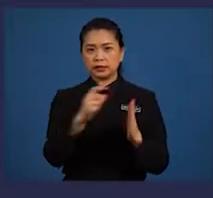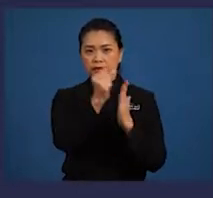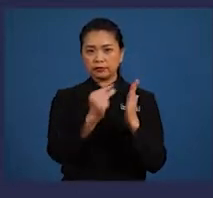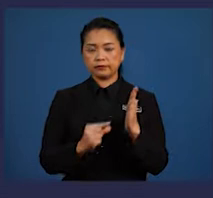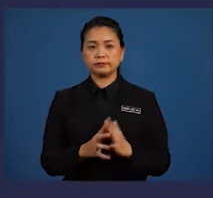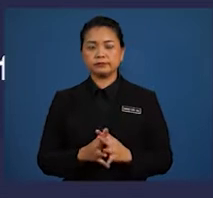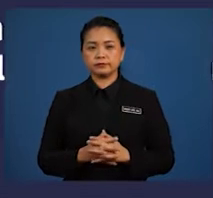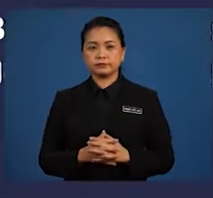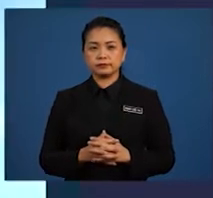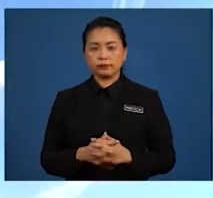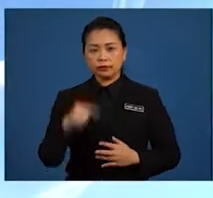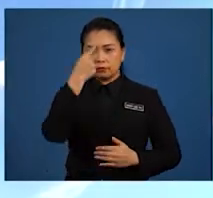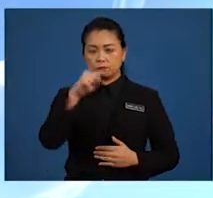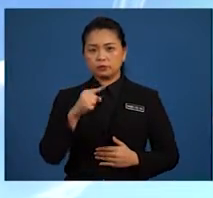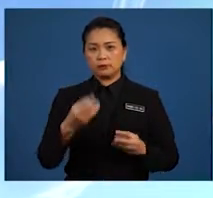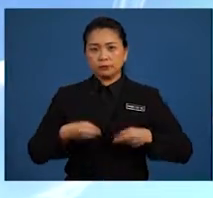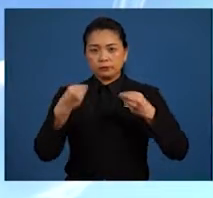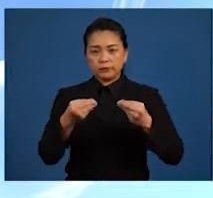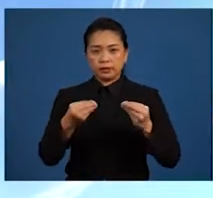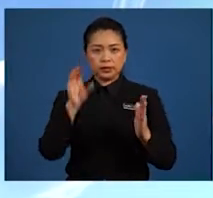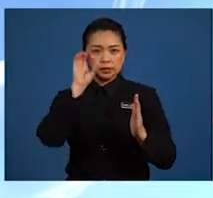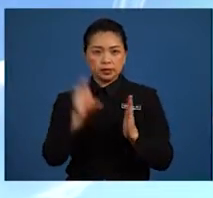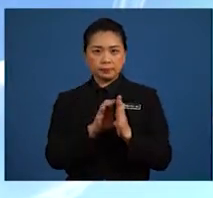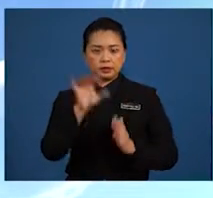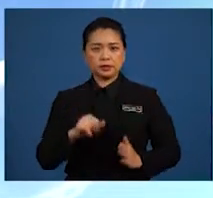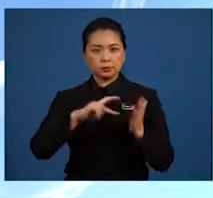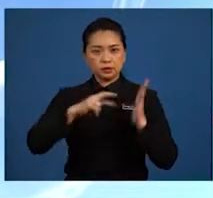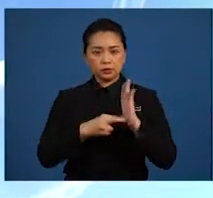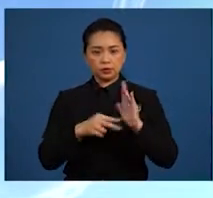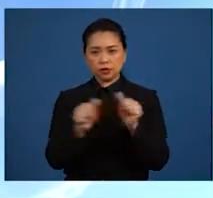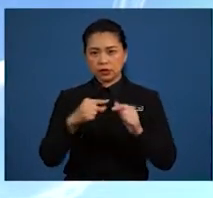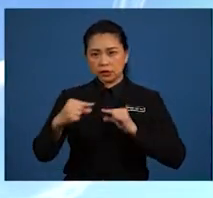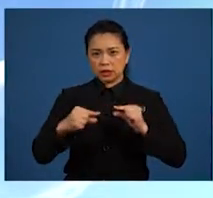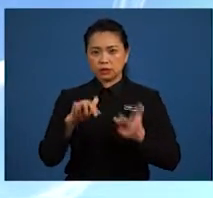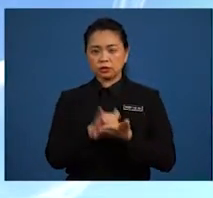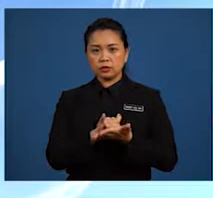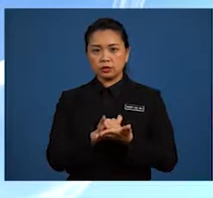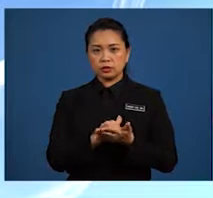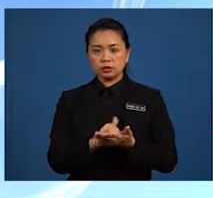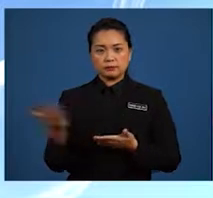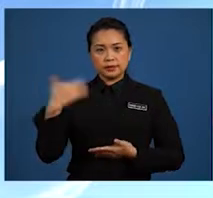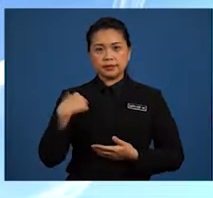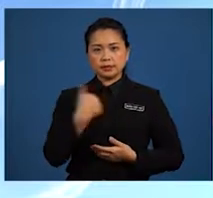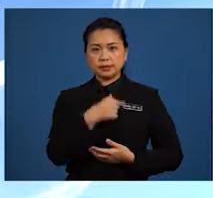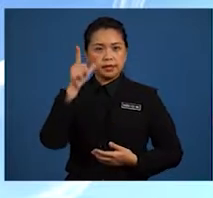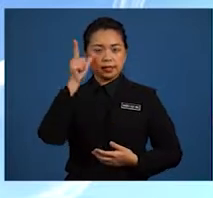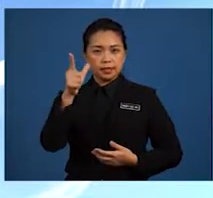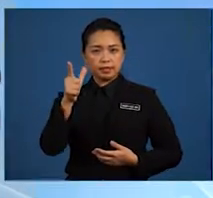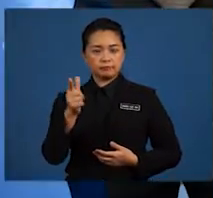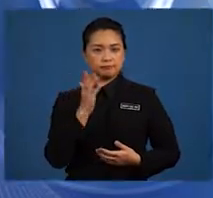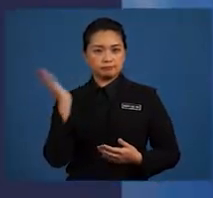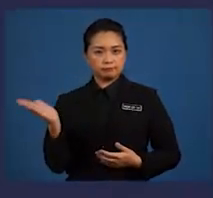grafik untuk memberi gambaran yang dimasukkan dengan pergerakan itu Mari kita lihat